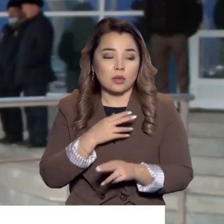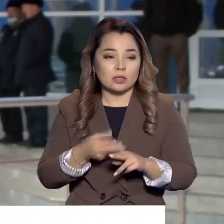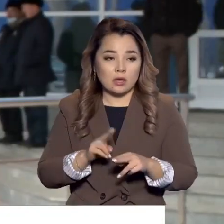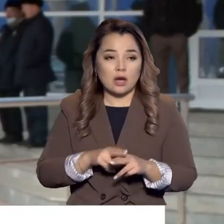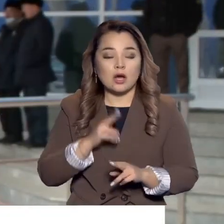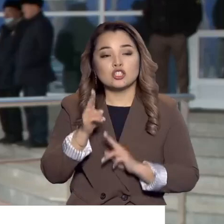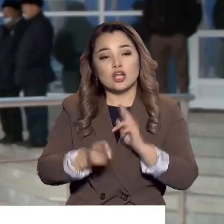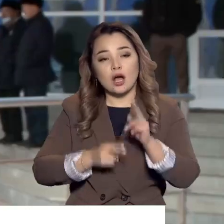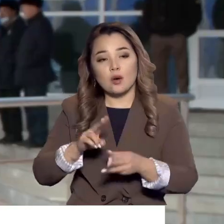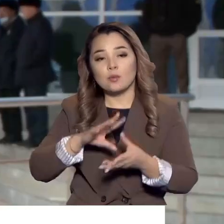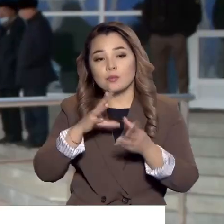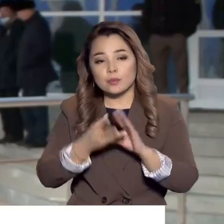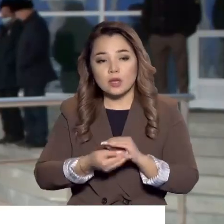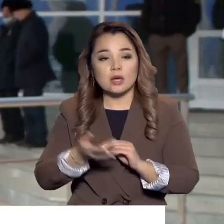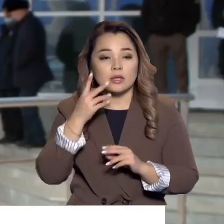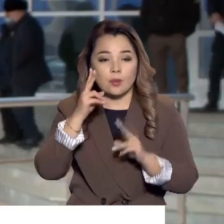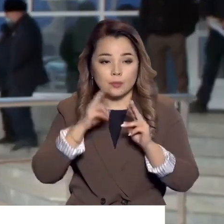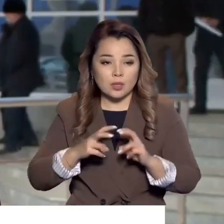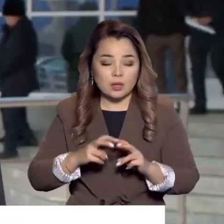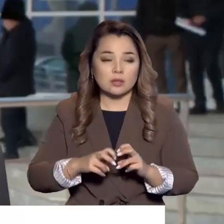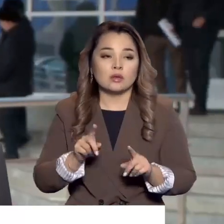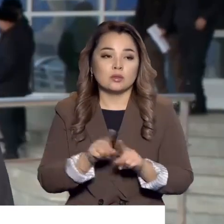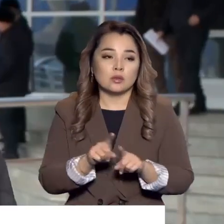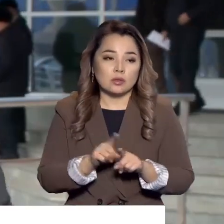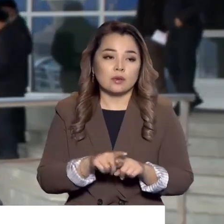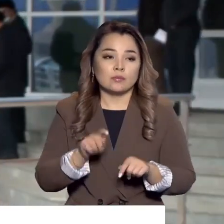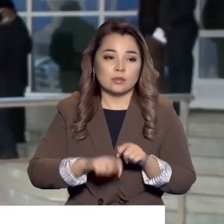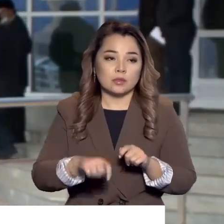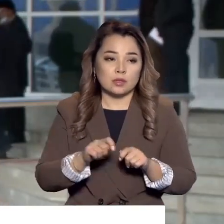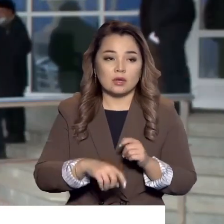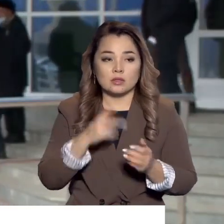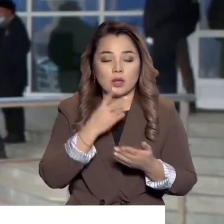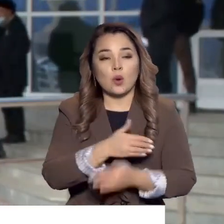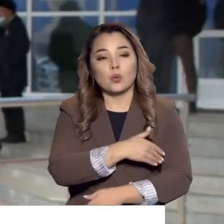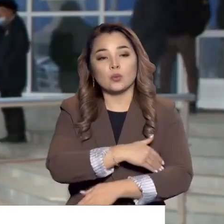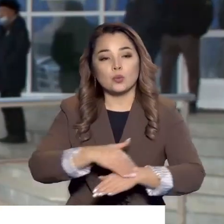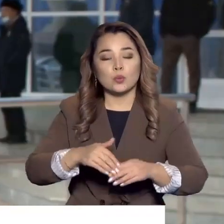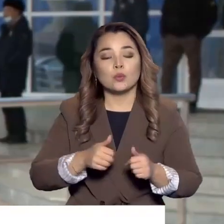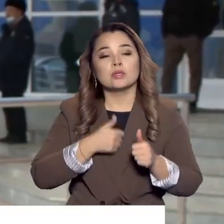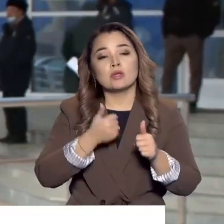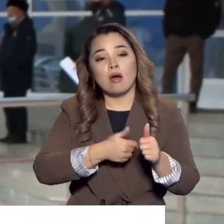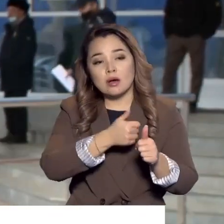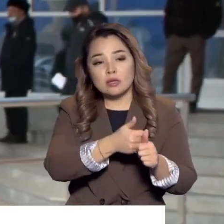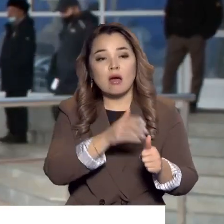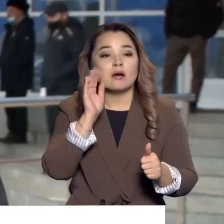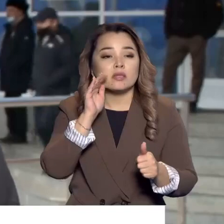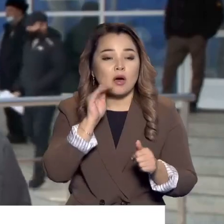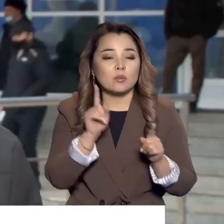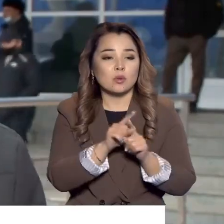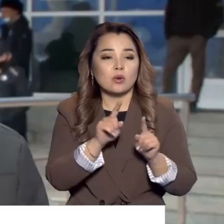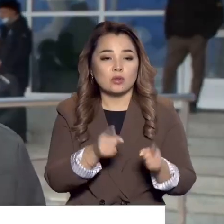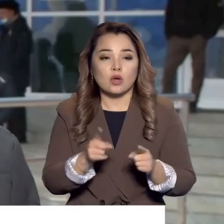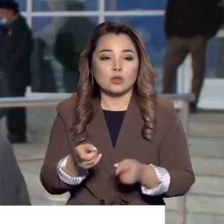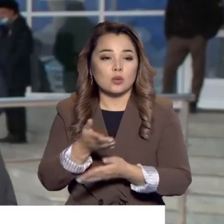жағал бойынша. Журналды құлазып жүріп, жаңағы көшеден қуып жүріп, ит ұстау деген жоқ.